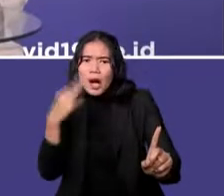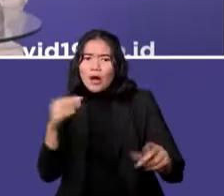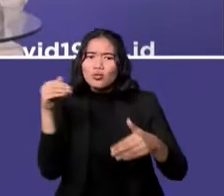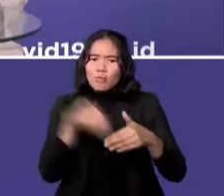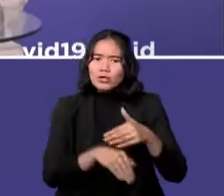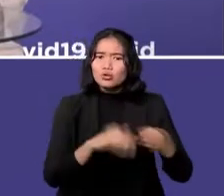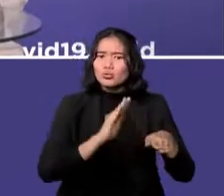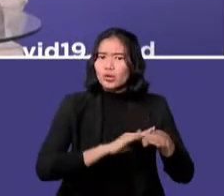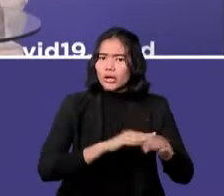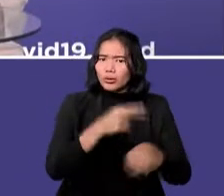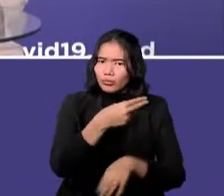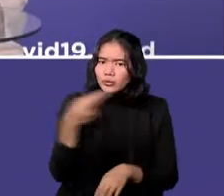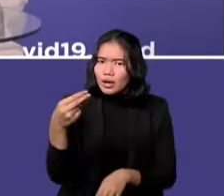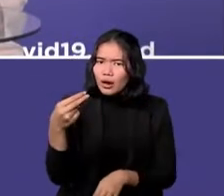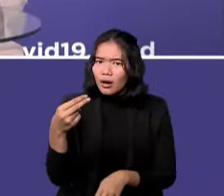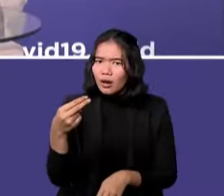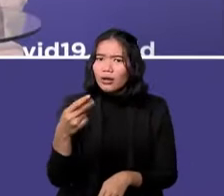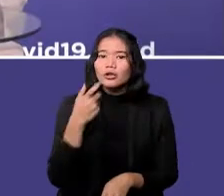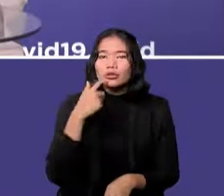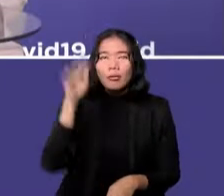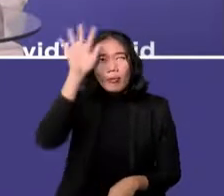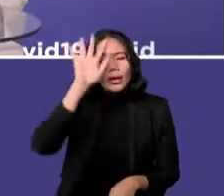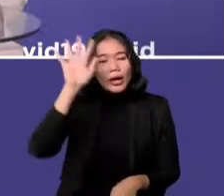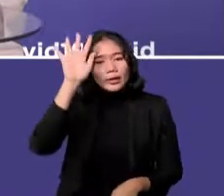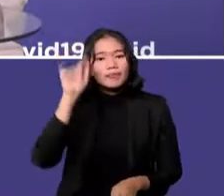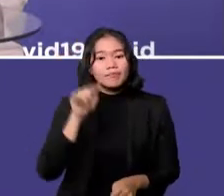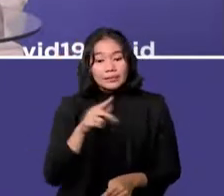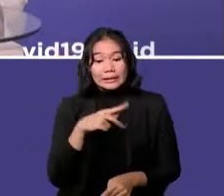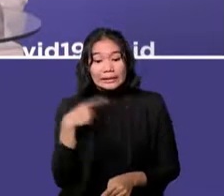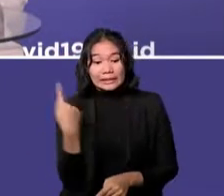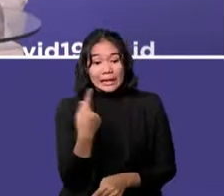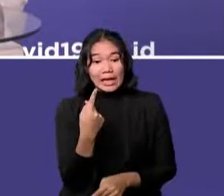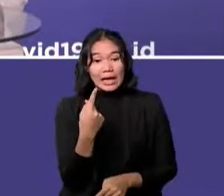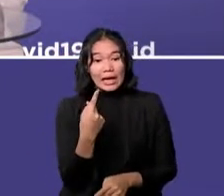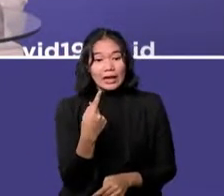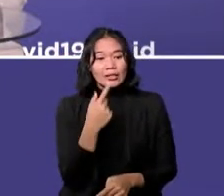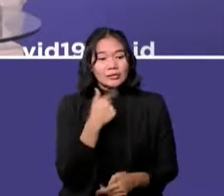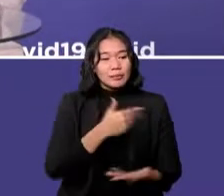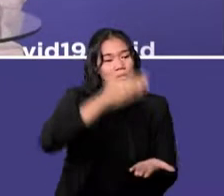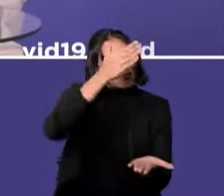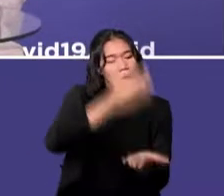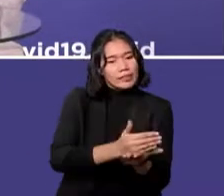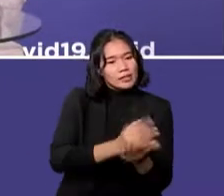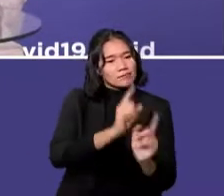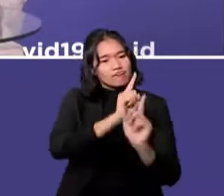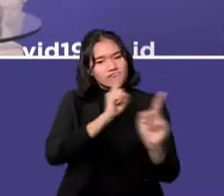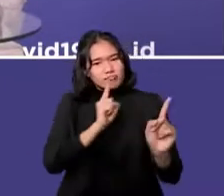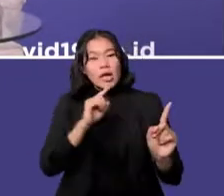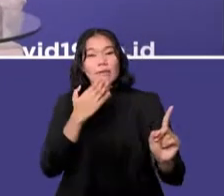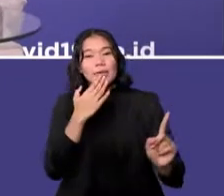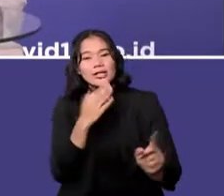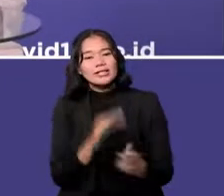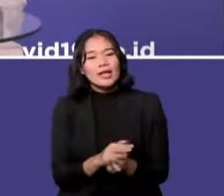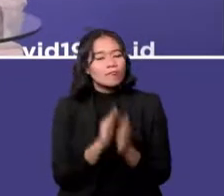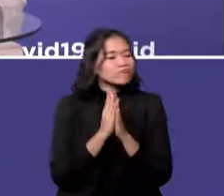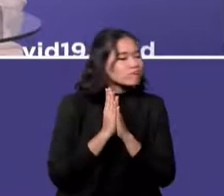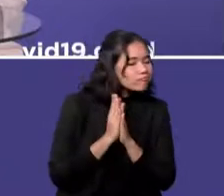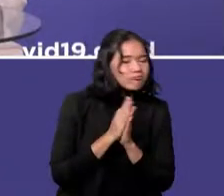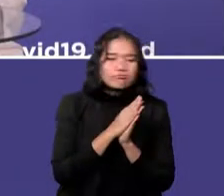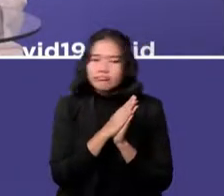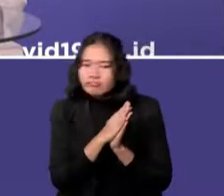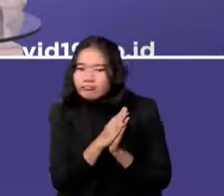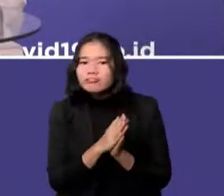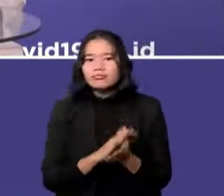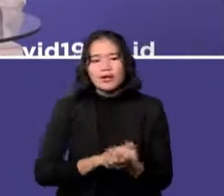budaya Indonesia. Bayangkan kita secara fisik dipisahkan. Kita biasa cipika-cipiki, biasa cium tangan,